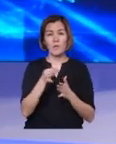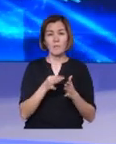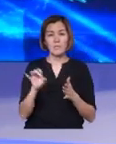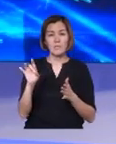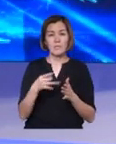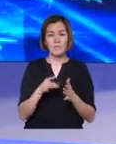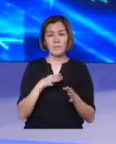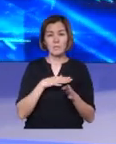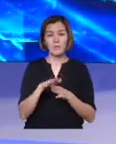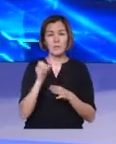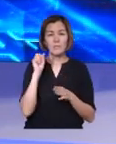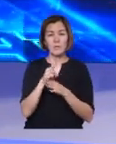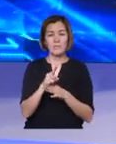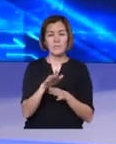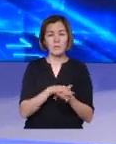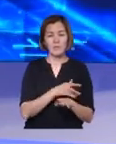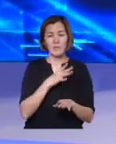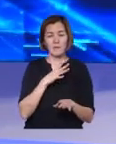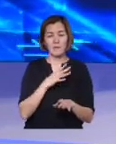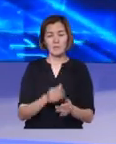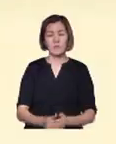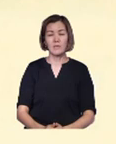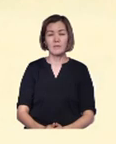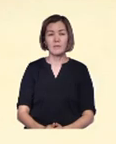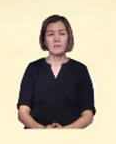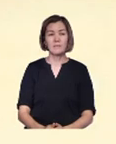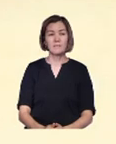республики исполнение поручения затягивается.